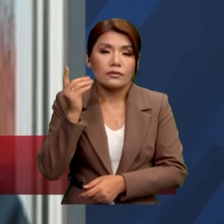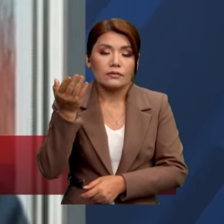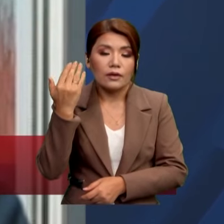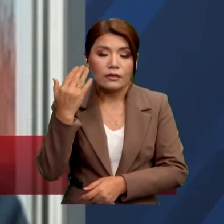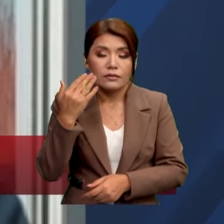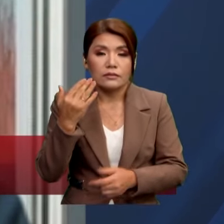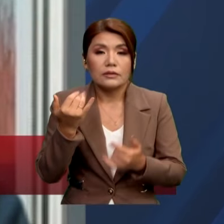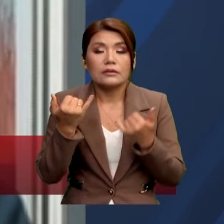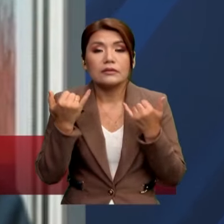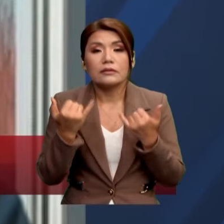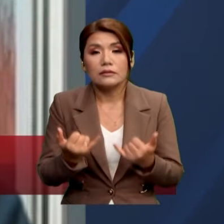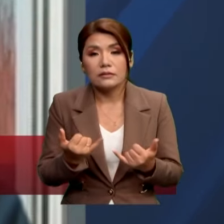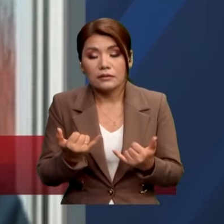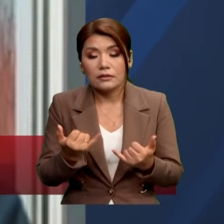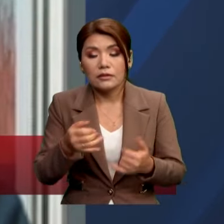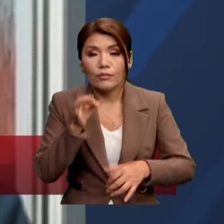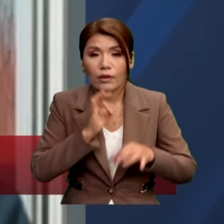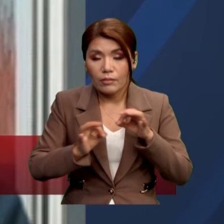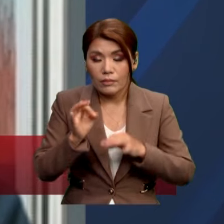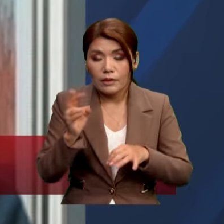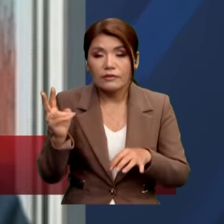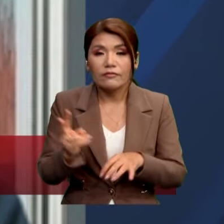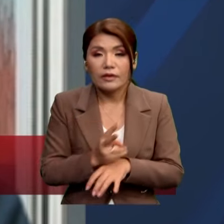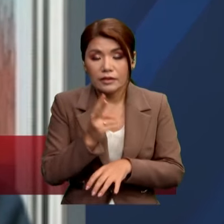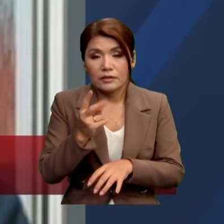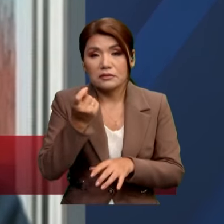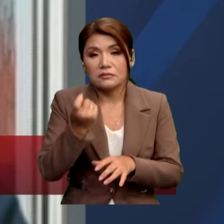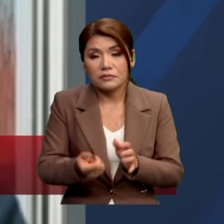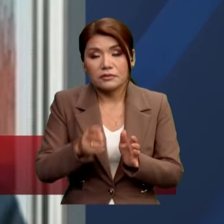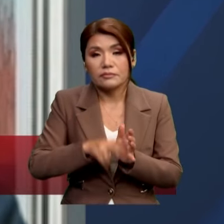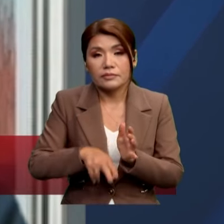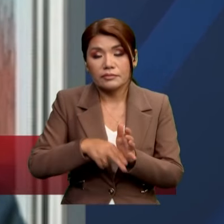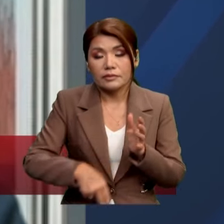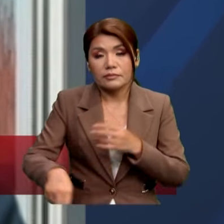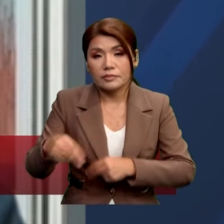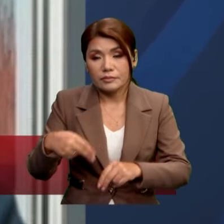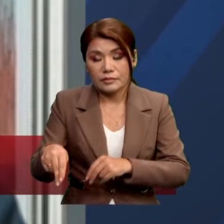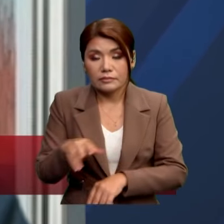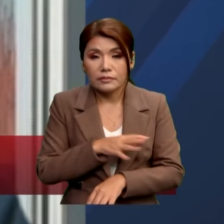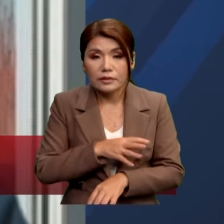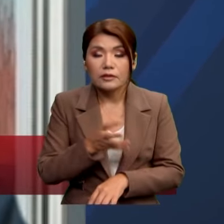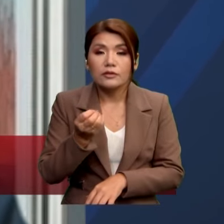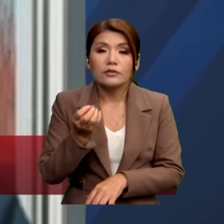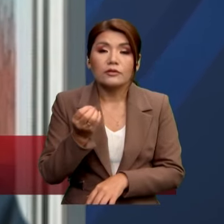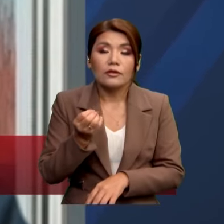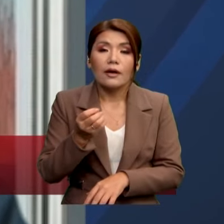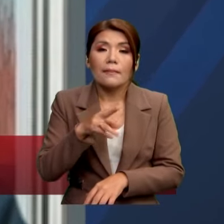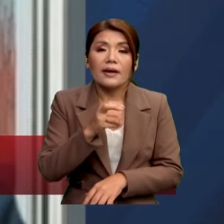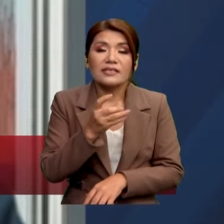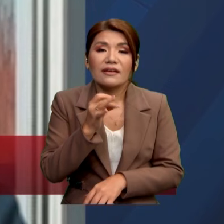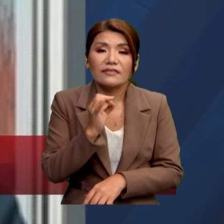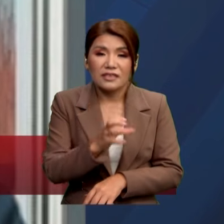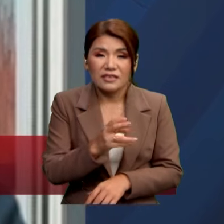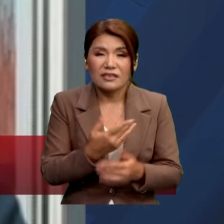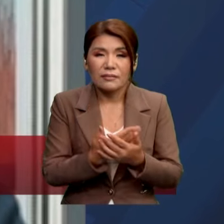бұрынға қарағанда дәрі-дәрмек екесе арзан алынатын болды, және де поставщик дейді ғой,